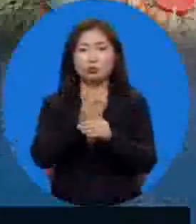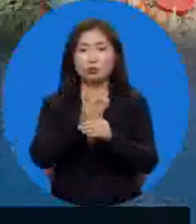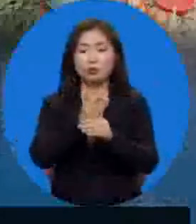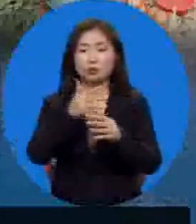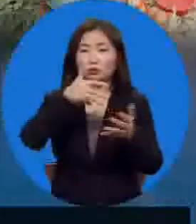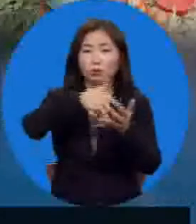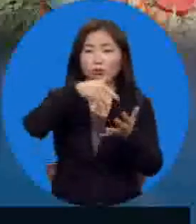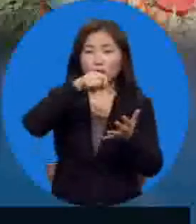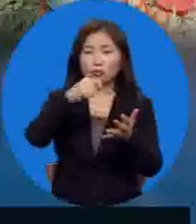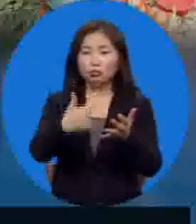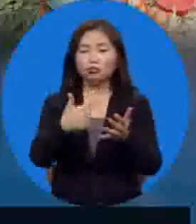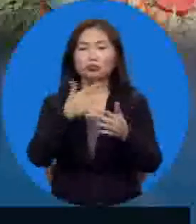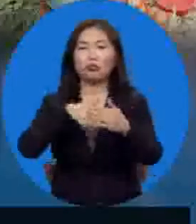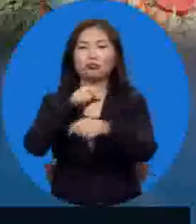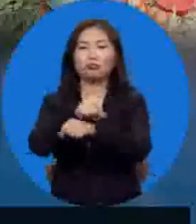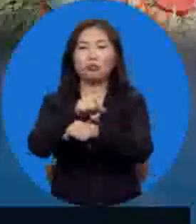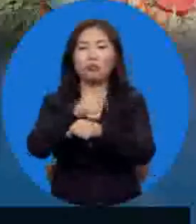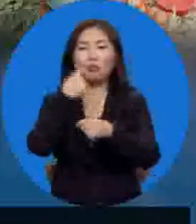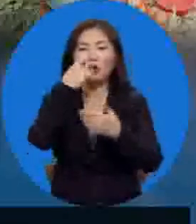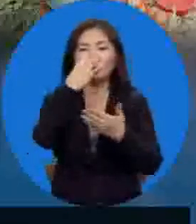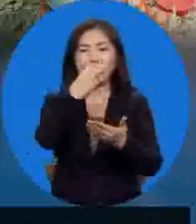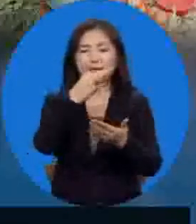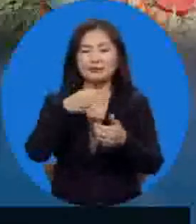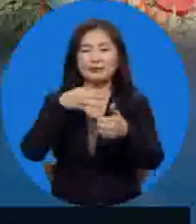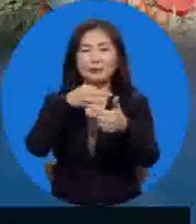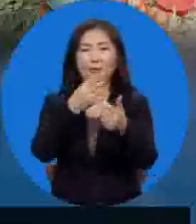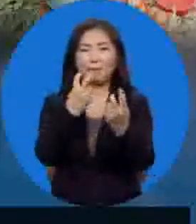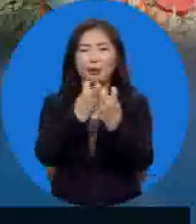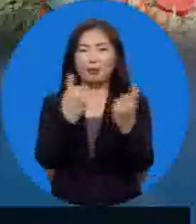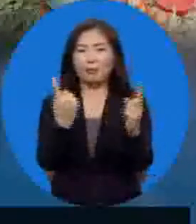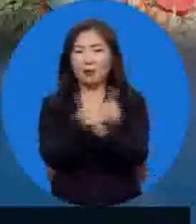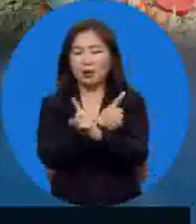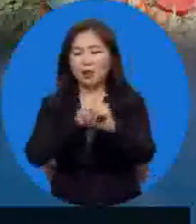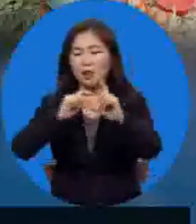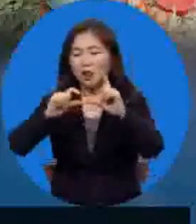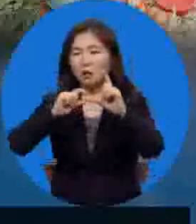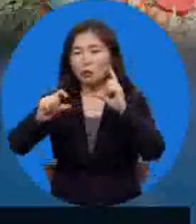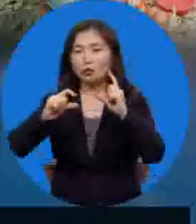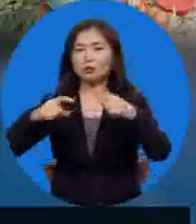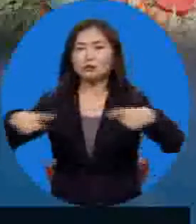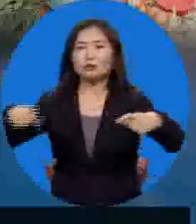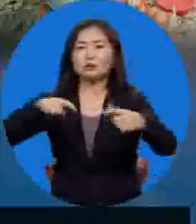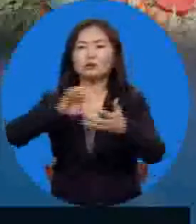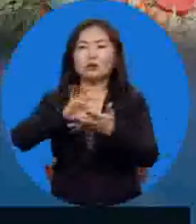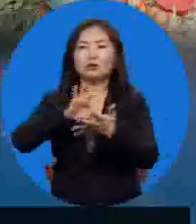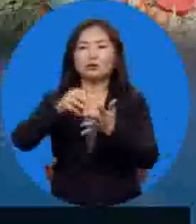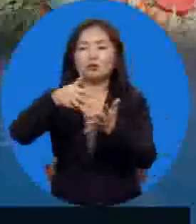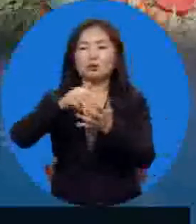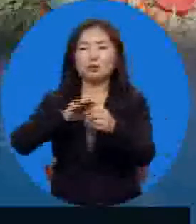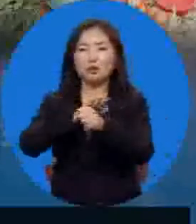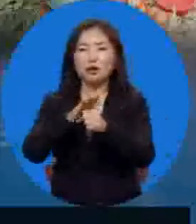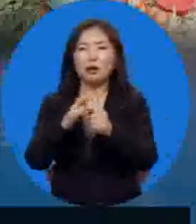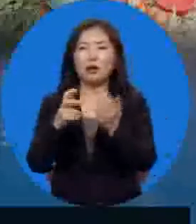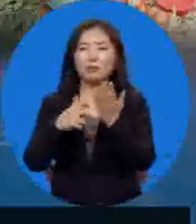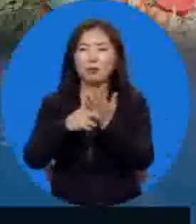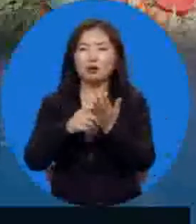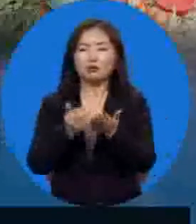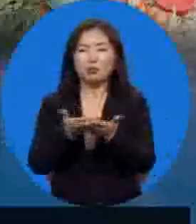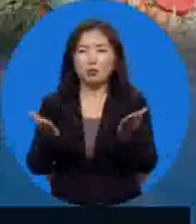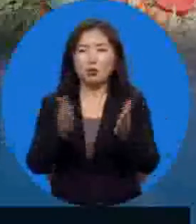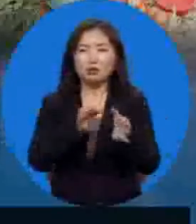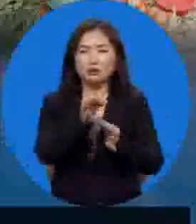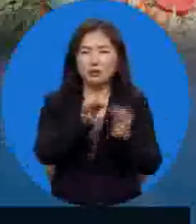이런거도 청송군 이 공무원들에 월급 지급 방법을 바꿔 이불을 지역에서만 쓸 수 있는 청송 사람 화폐로 지급해